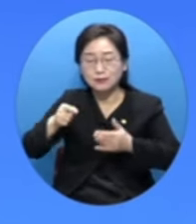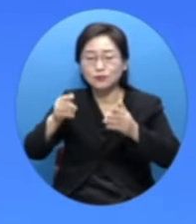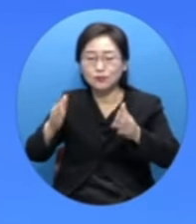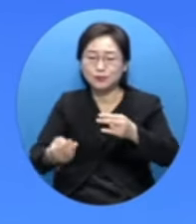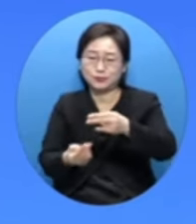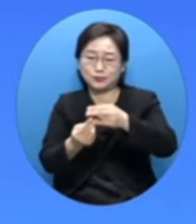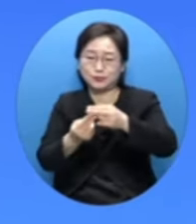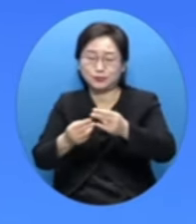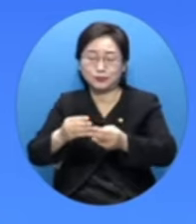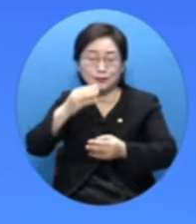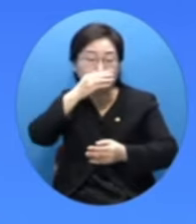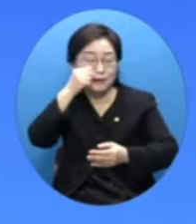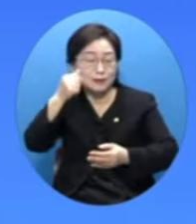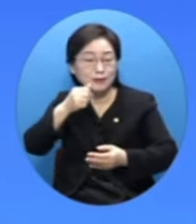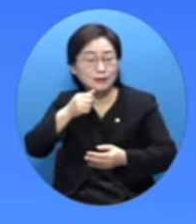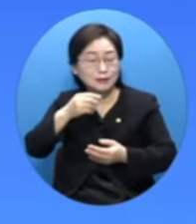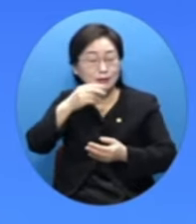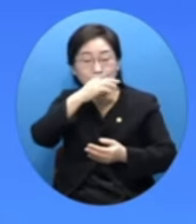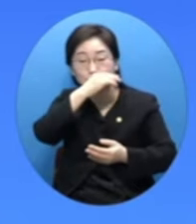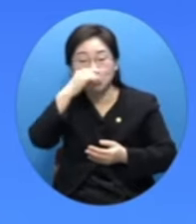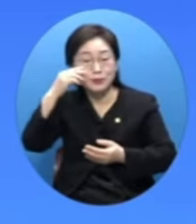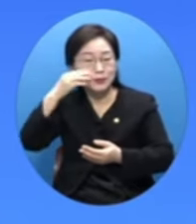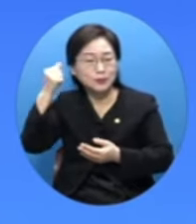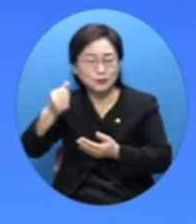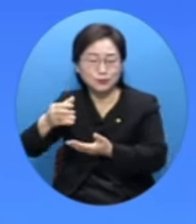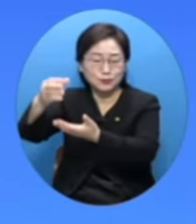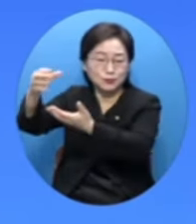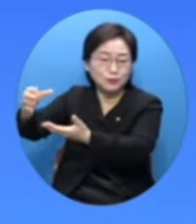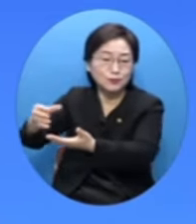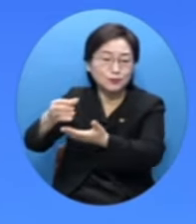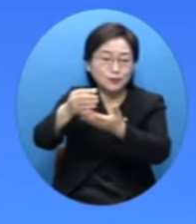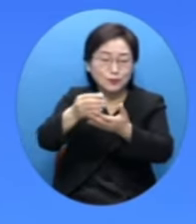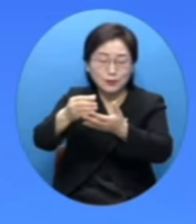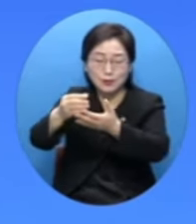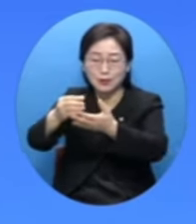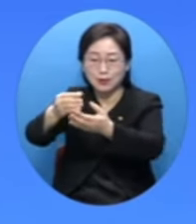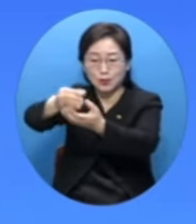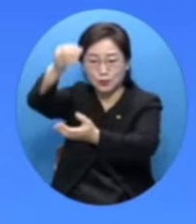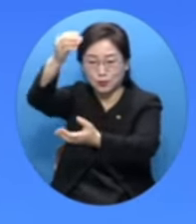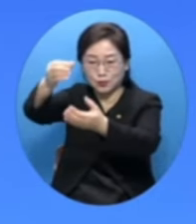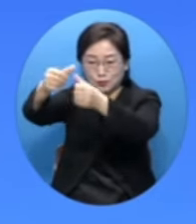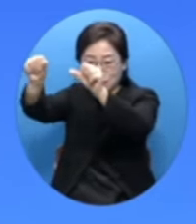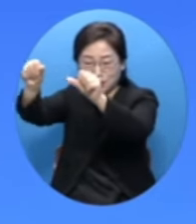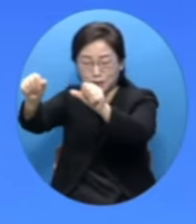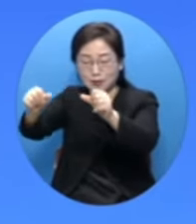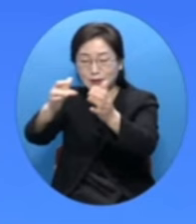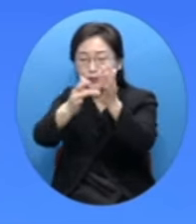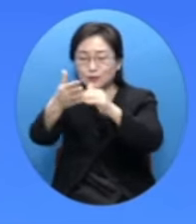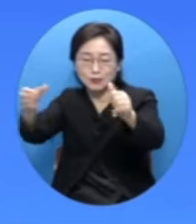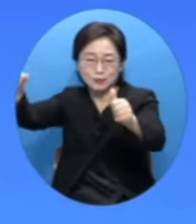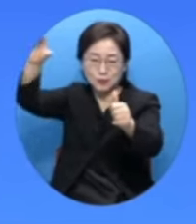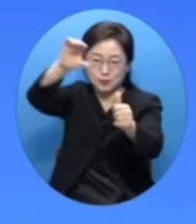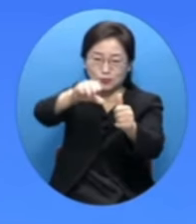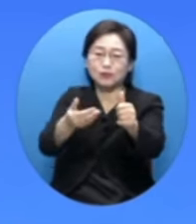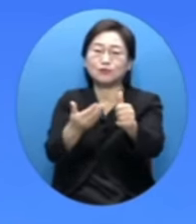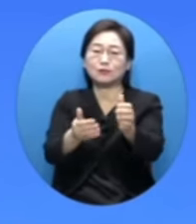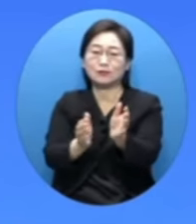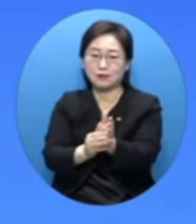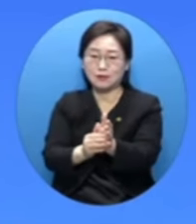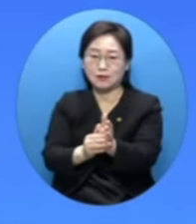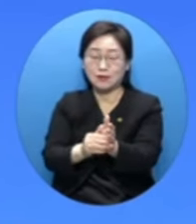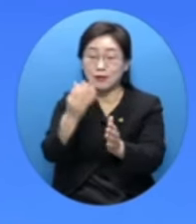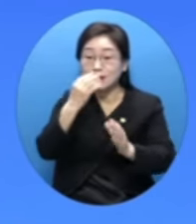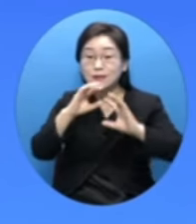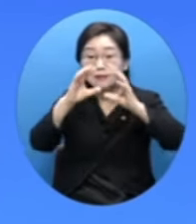예수님 앞에 사랑과 감사의 표현으로 가져와서 그 주둥이를 깨고 예수님께 부은 것입니다. 이스라엘의